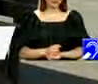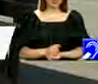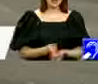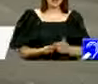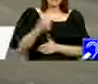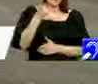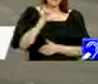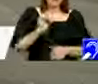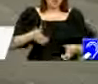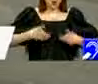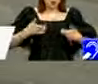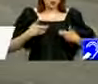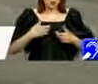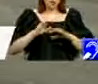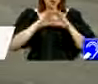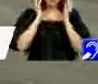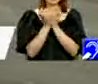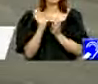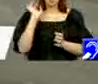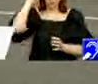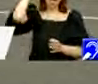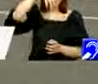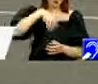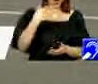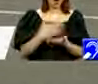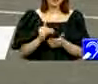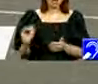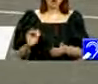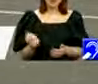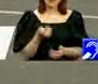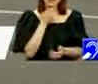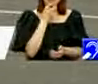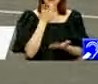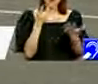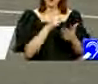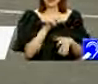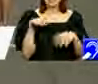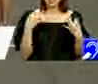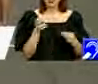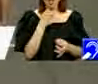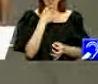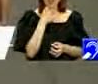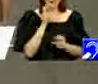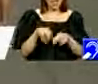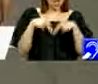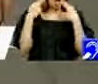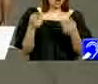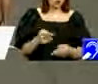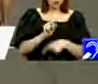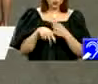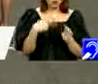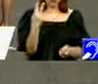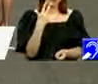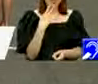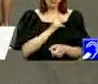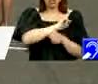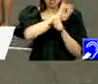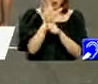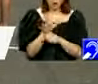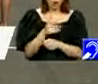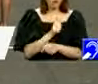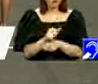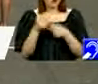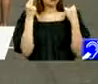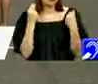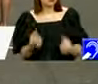Primii care s-au bucurat de mingile aruncate la coșul de basket au fost copiii cu vârste între 8 și 10 ani. Revenirea pe teren după 2 ani de pandemie a fost în forță,